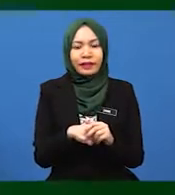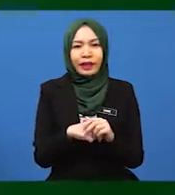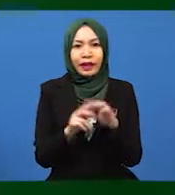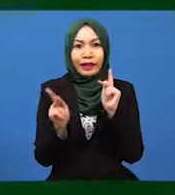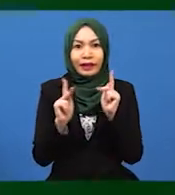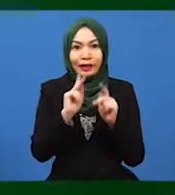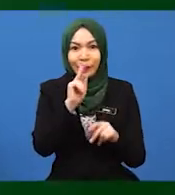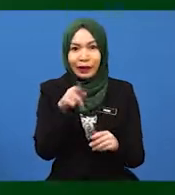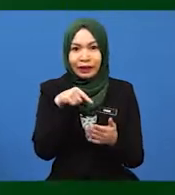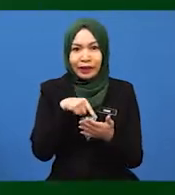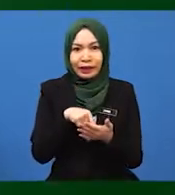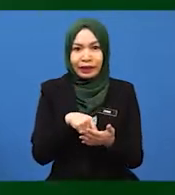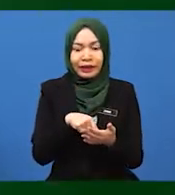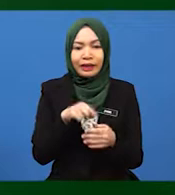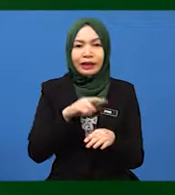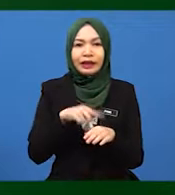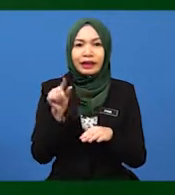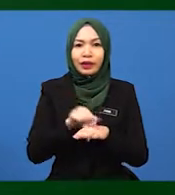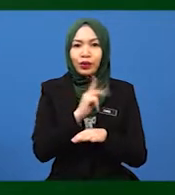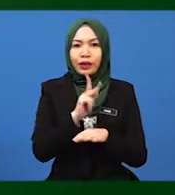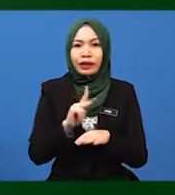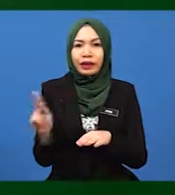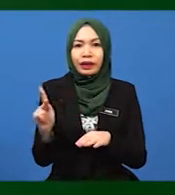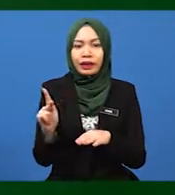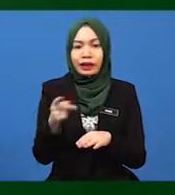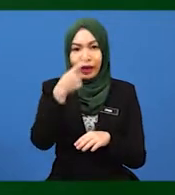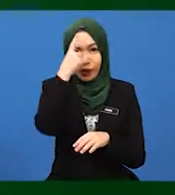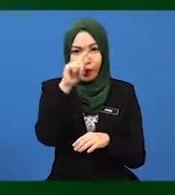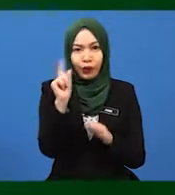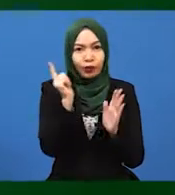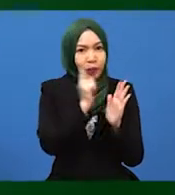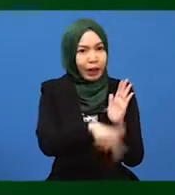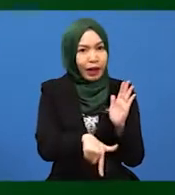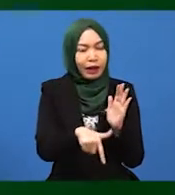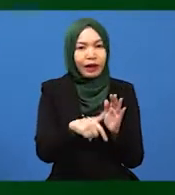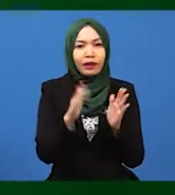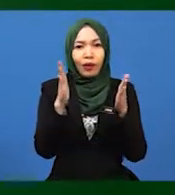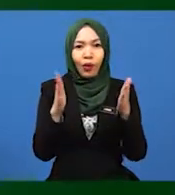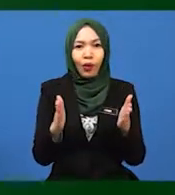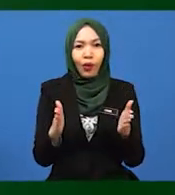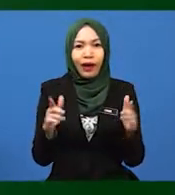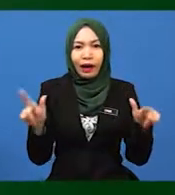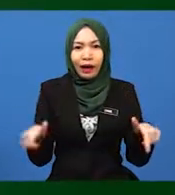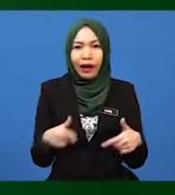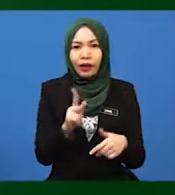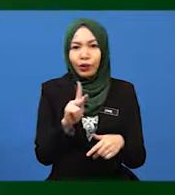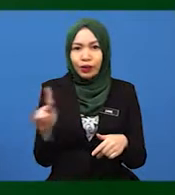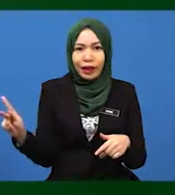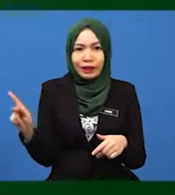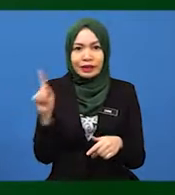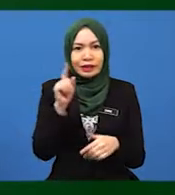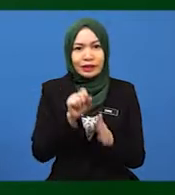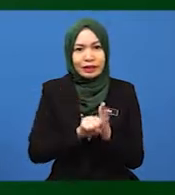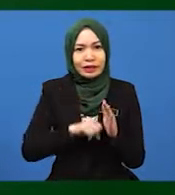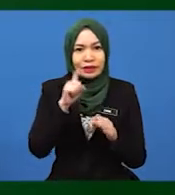kata perintah ini digunakan untuk melarang seseorang melakukan sesuatu